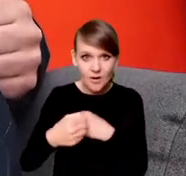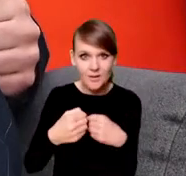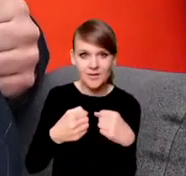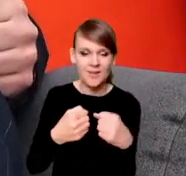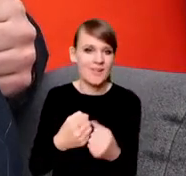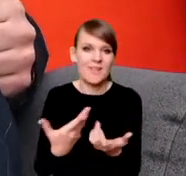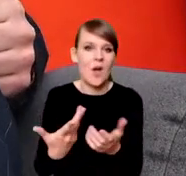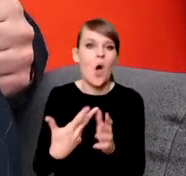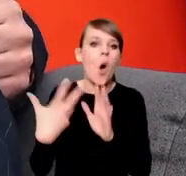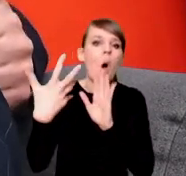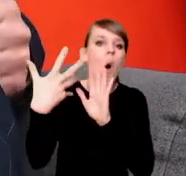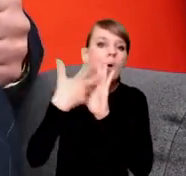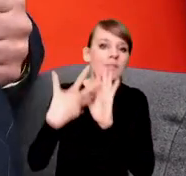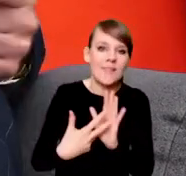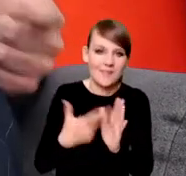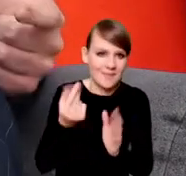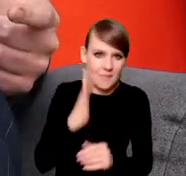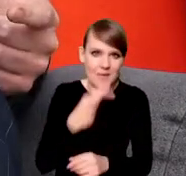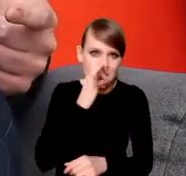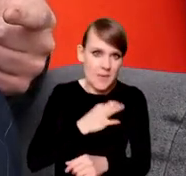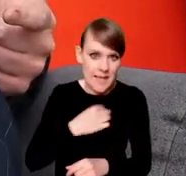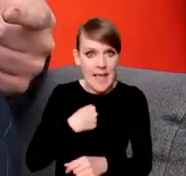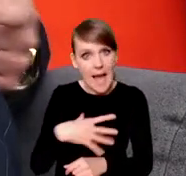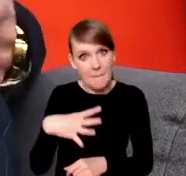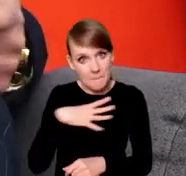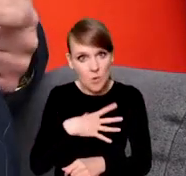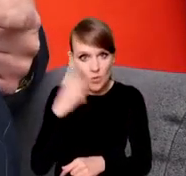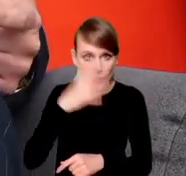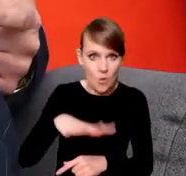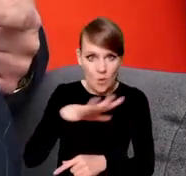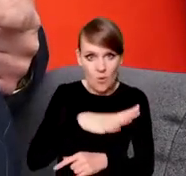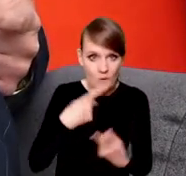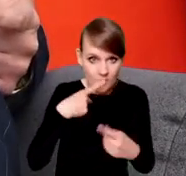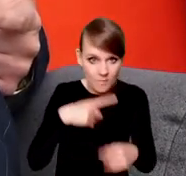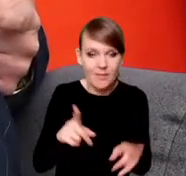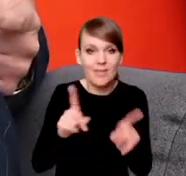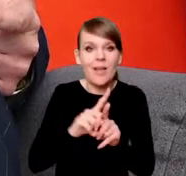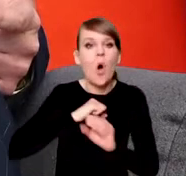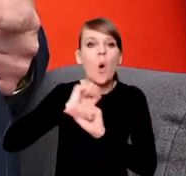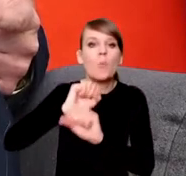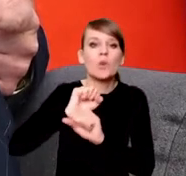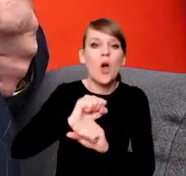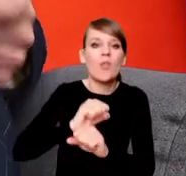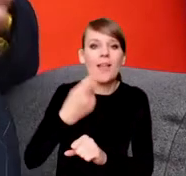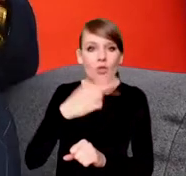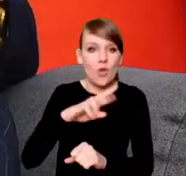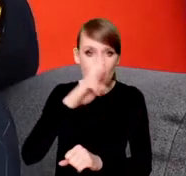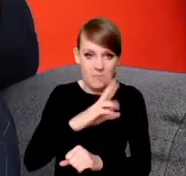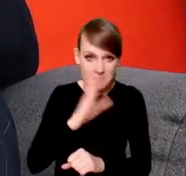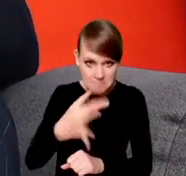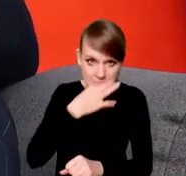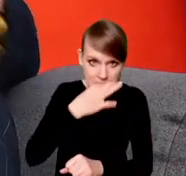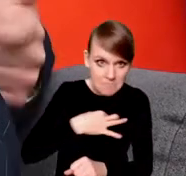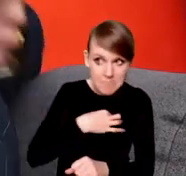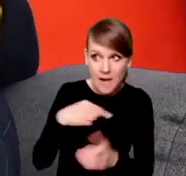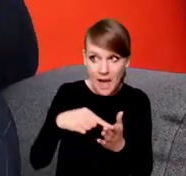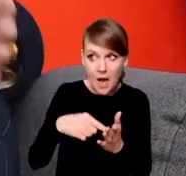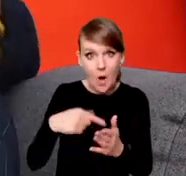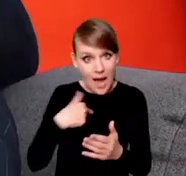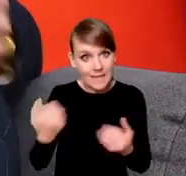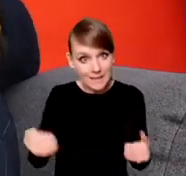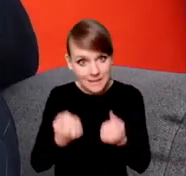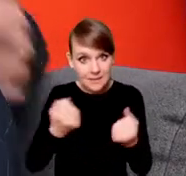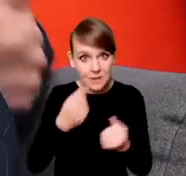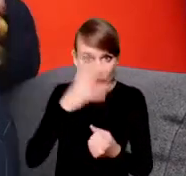nie zapyta, czy byłem społecznie odpowiedzialny. Przy obronie rozprawy doktorskiej nikt mnie o to nie zapyta, czy byłem społecznie odpowiedzialny. Będzie się liczyła twarda